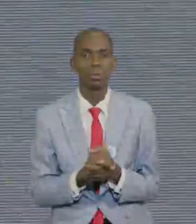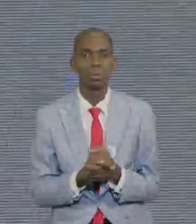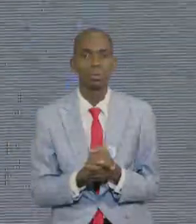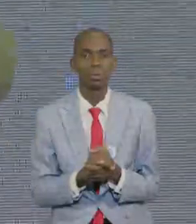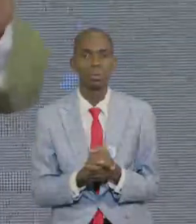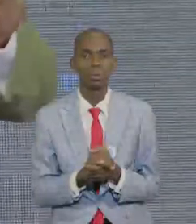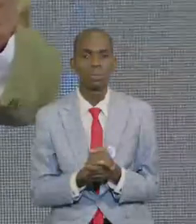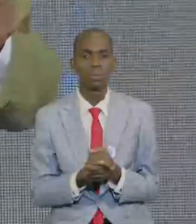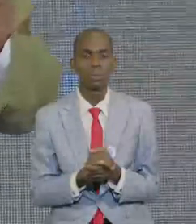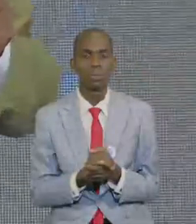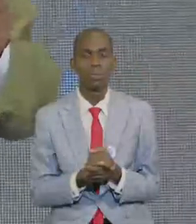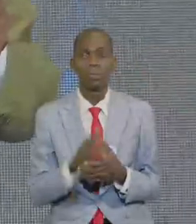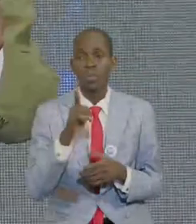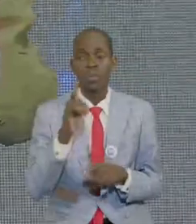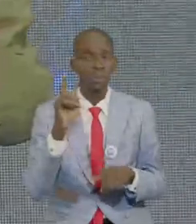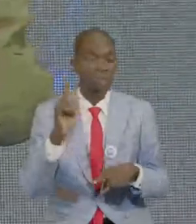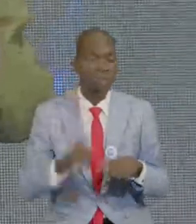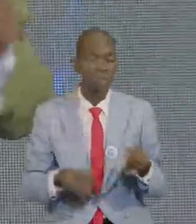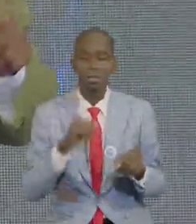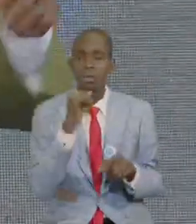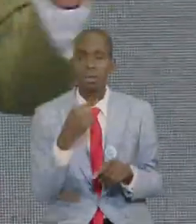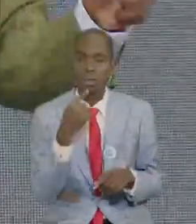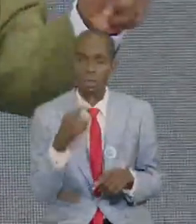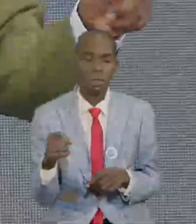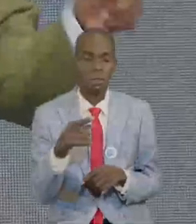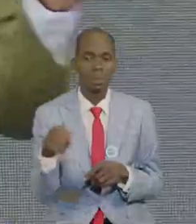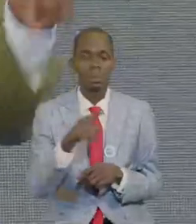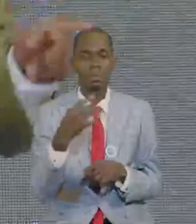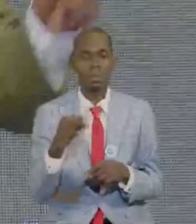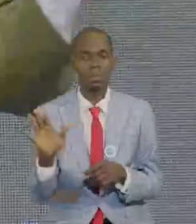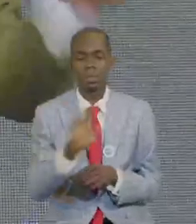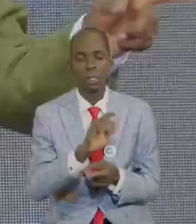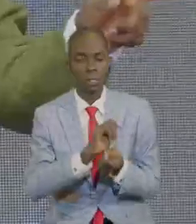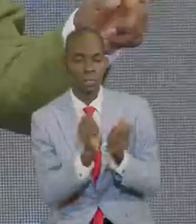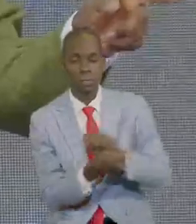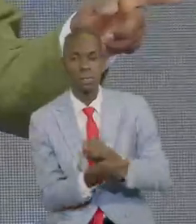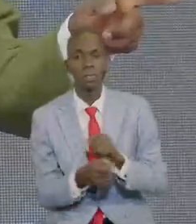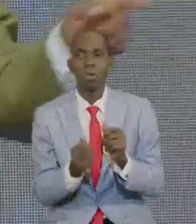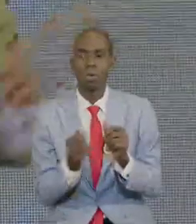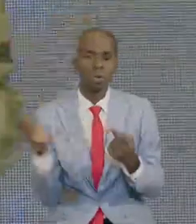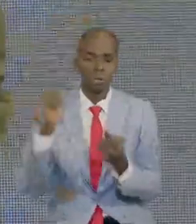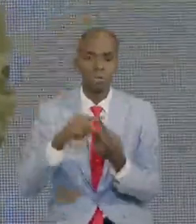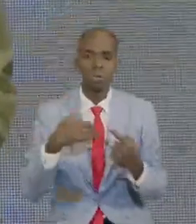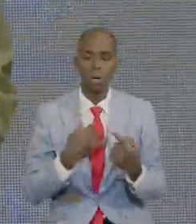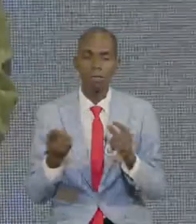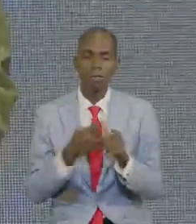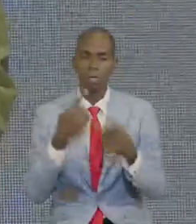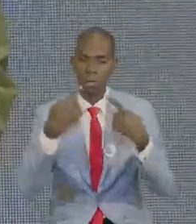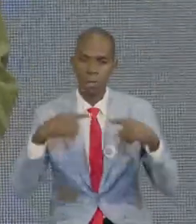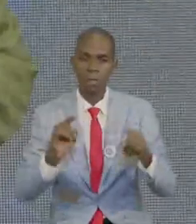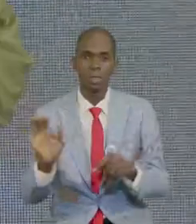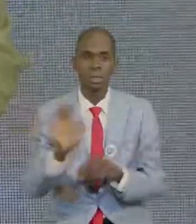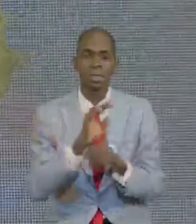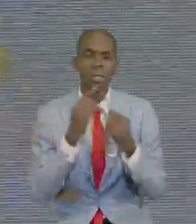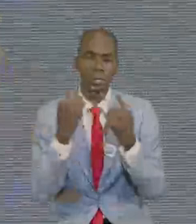leur transgression. You cannot declare transformation until you have declared their transgression. Tu ne peux pas déclarer leur transformation